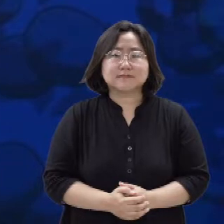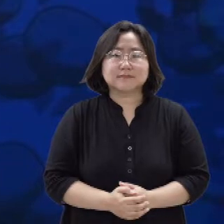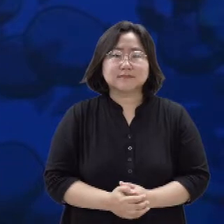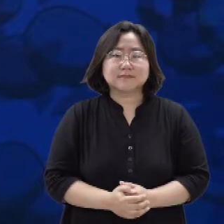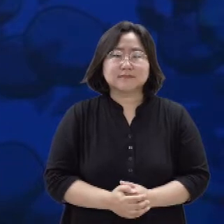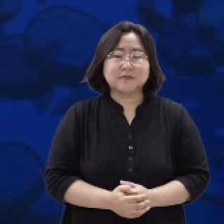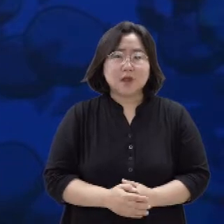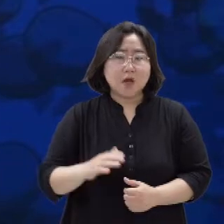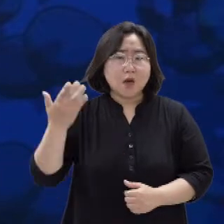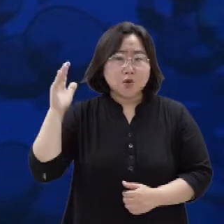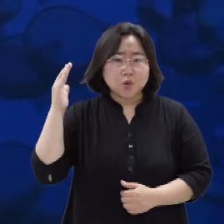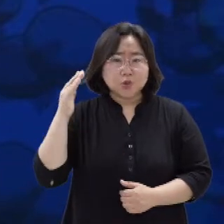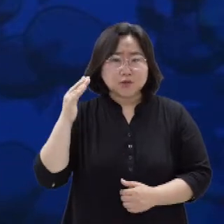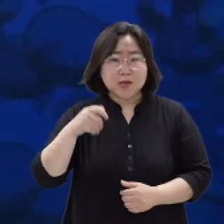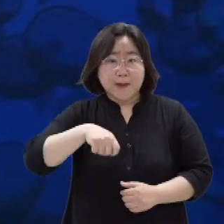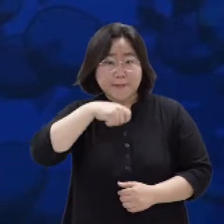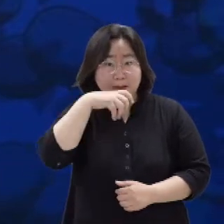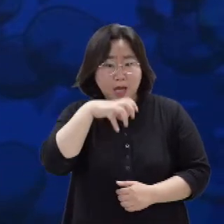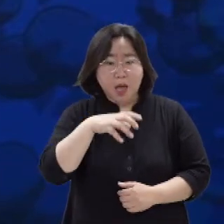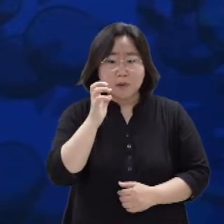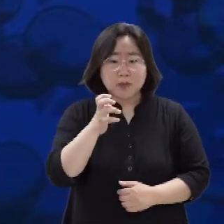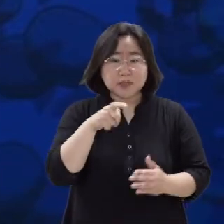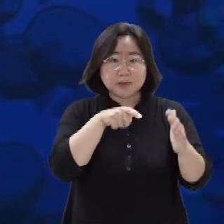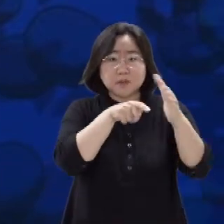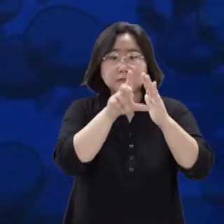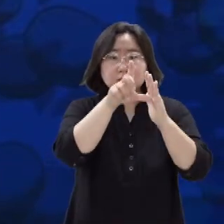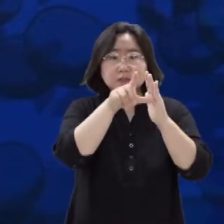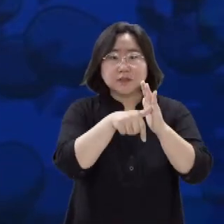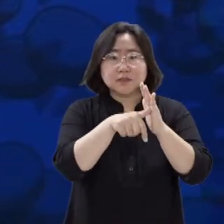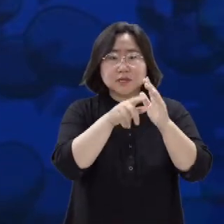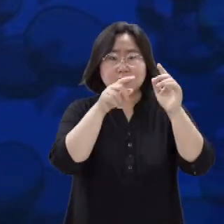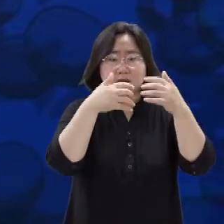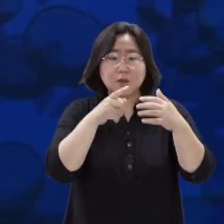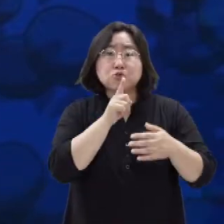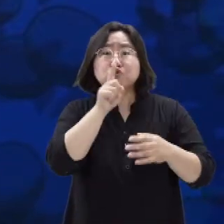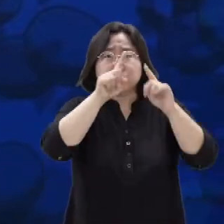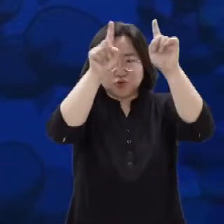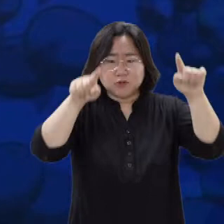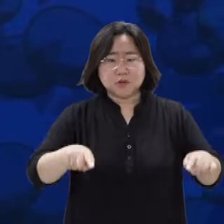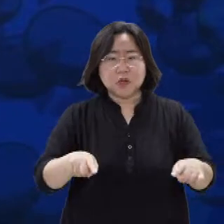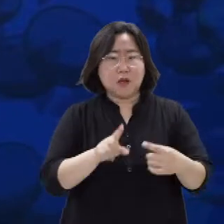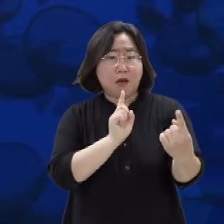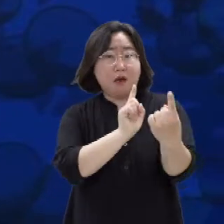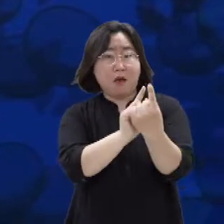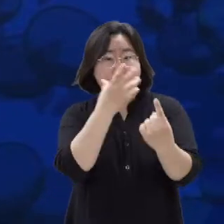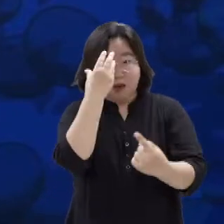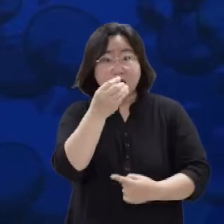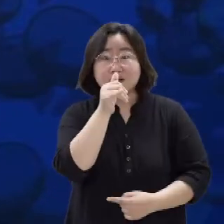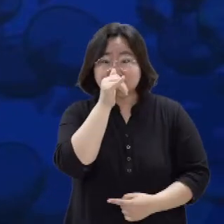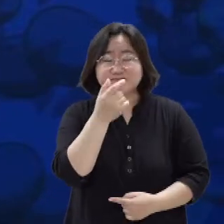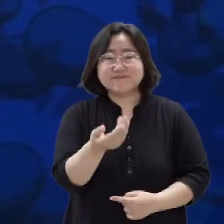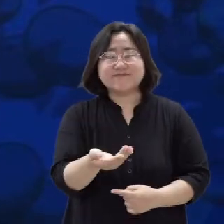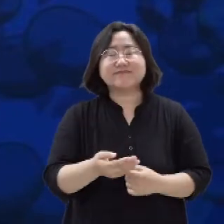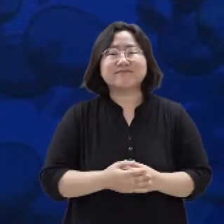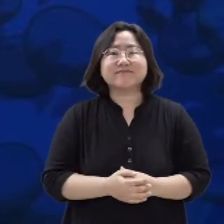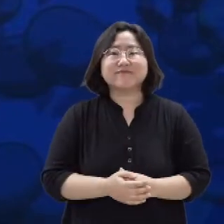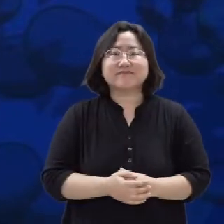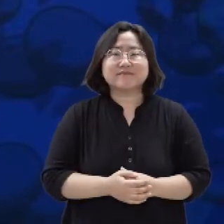요즘 식당이나 각종 마트 등에서 무인 단말기 키오스크 한 번씩은 접해보셨을 겁니다.